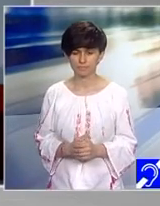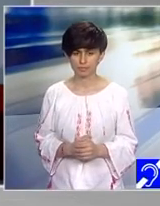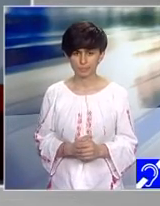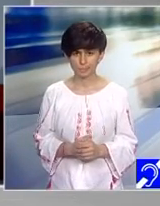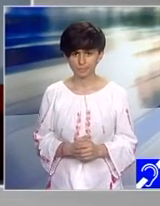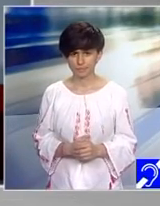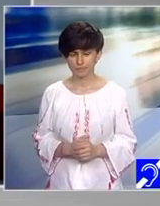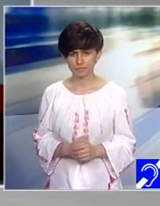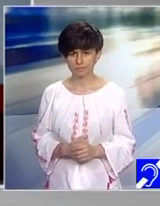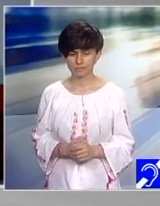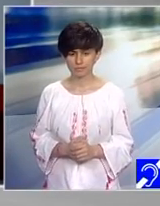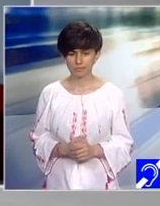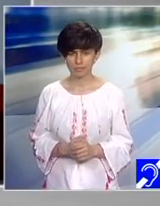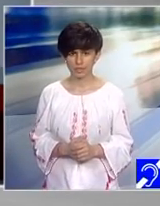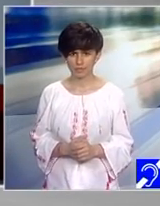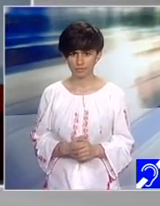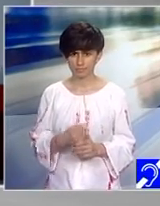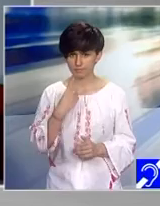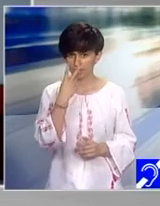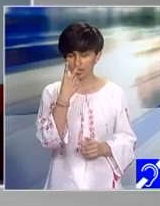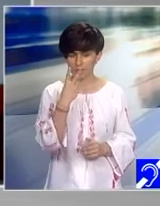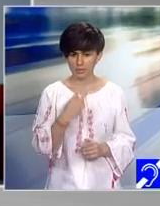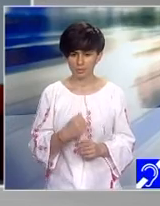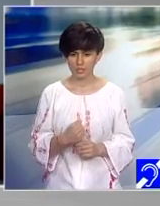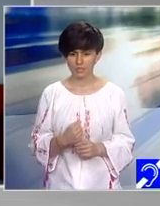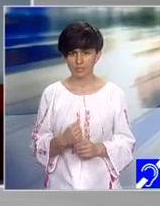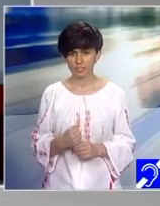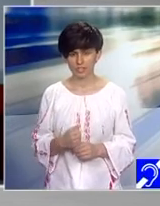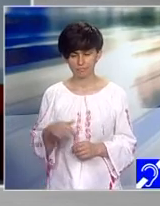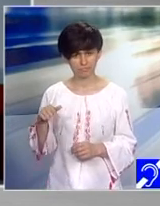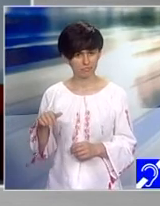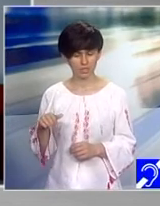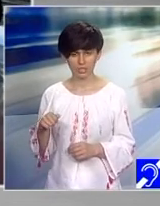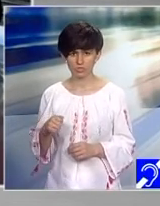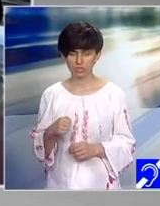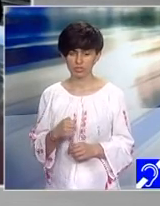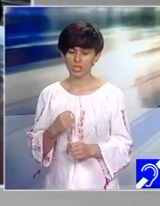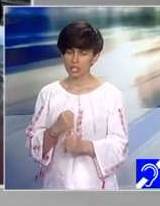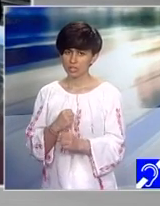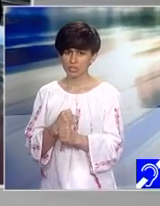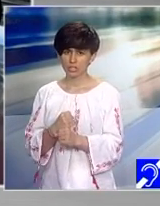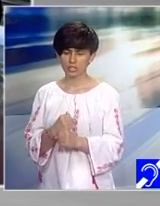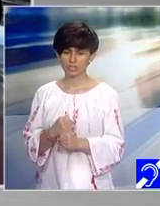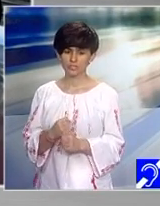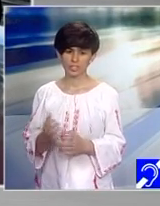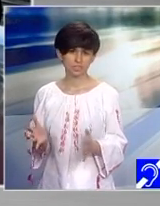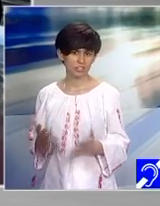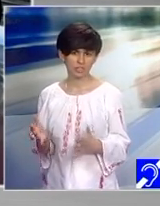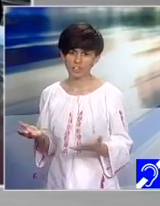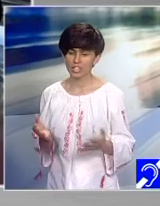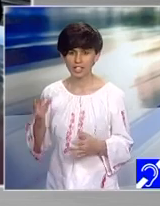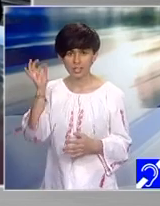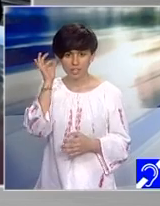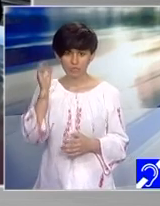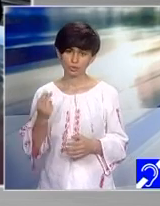așa se cuvine, privește cu condescendență în jos și își croiește ceva care zice, ce bine sună.